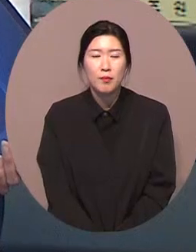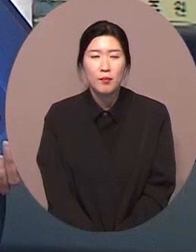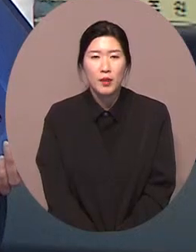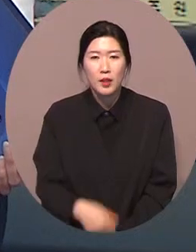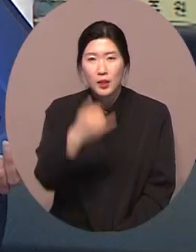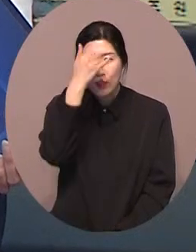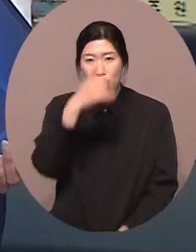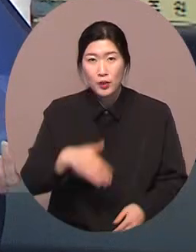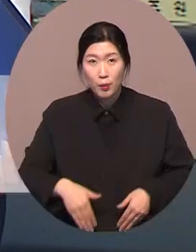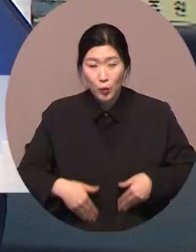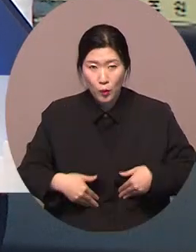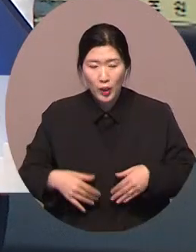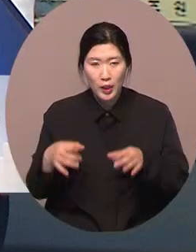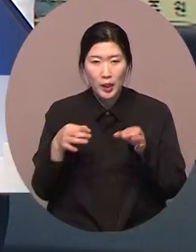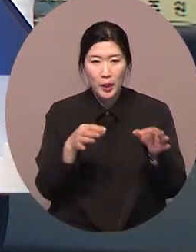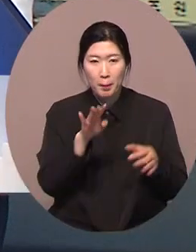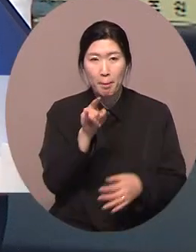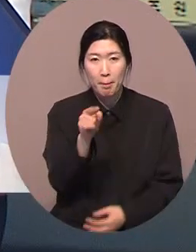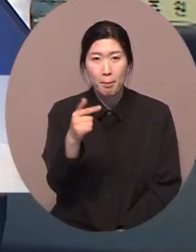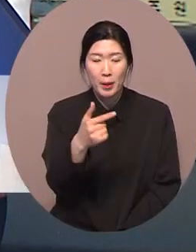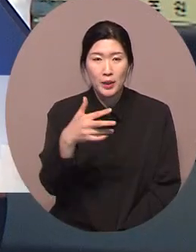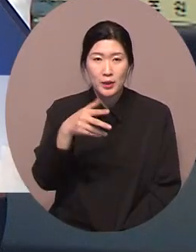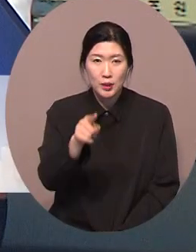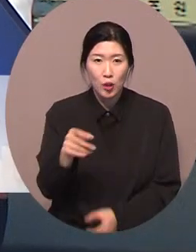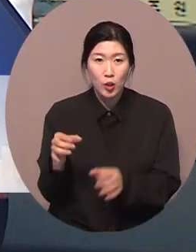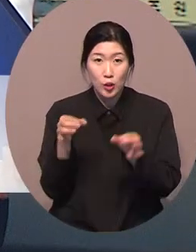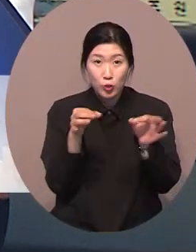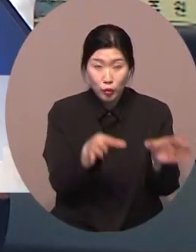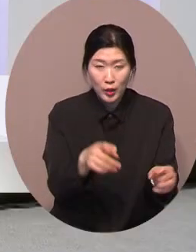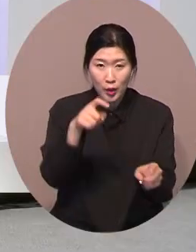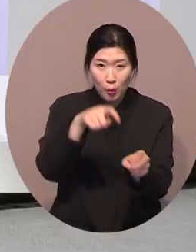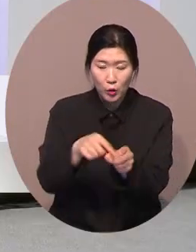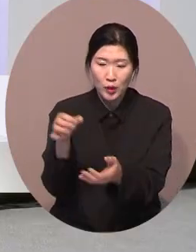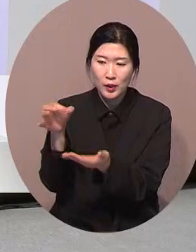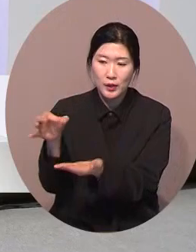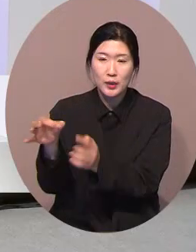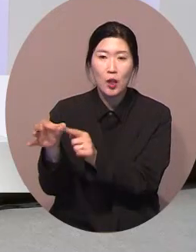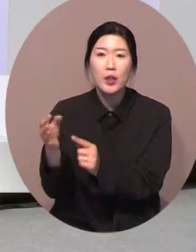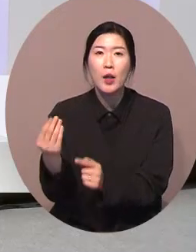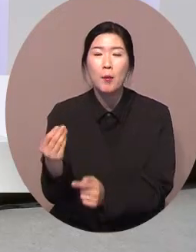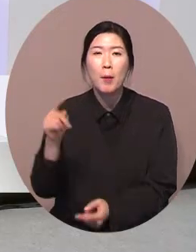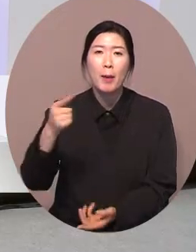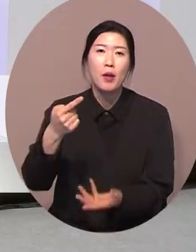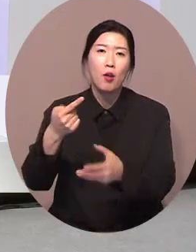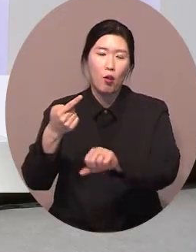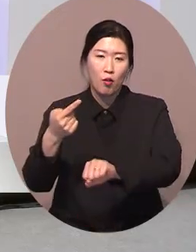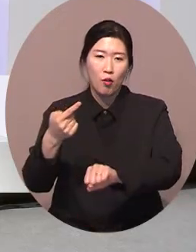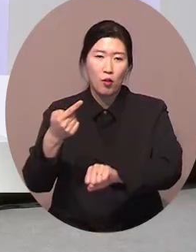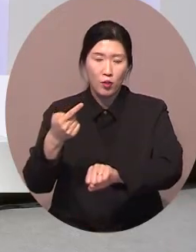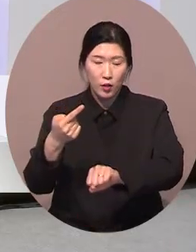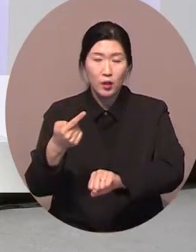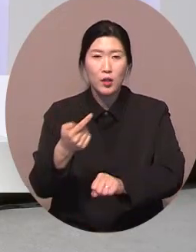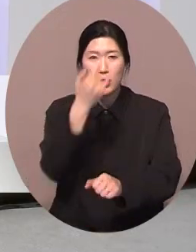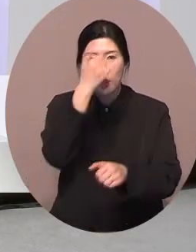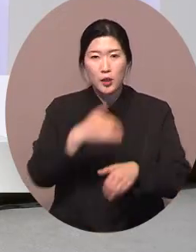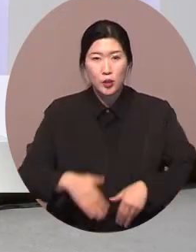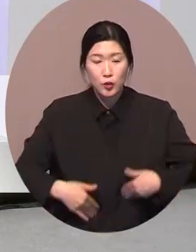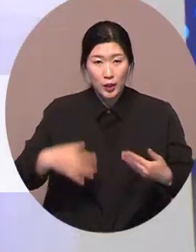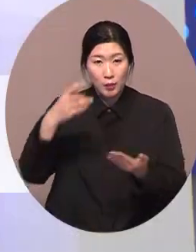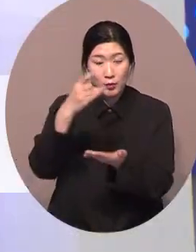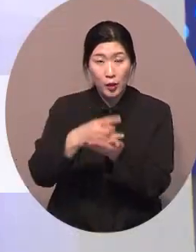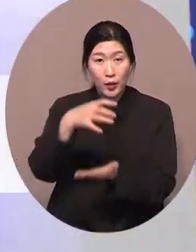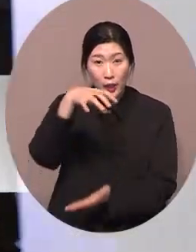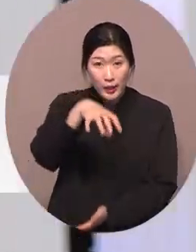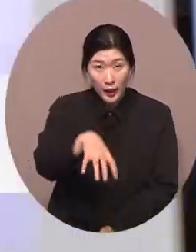충남도가 벤처 투자 활성화를 위해 지난해보다 스배 많은 100억원을 출제합니다 돈은 천안 충남 창업 마루